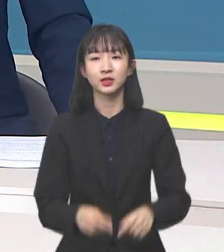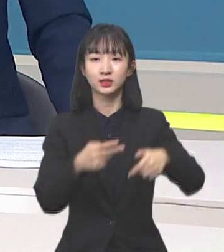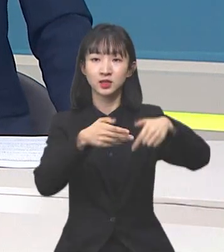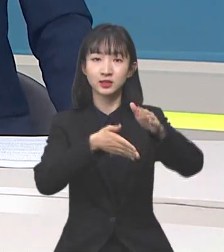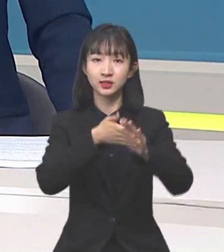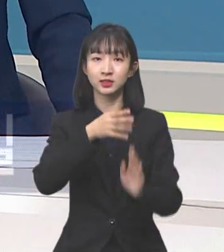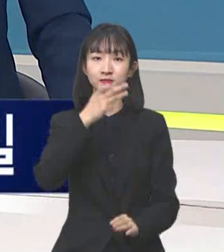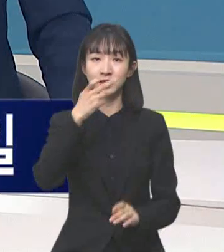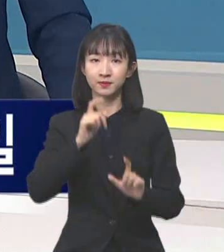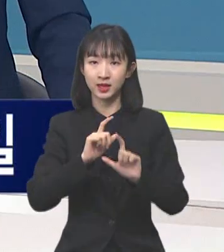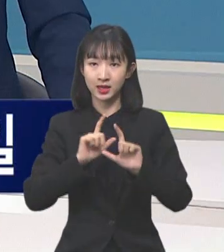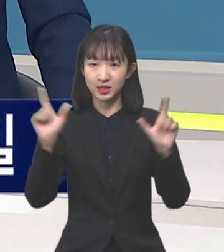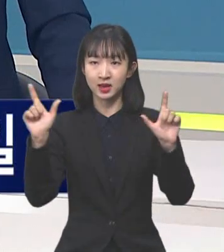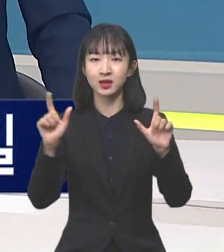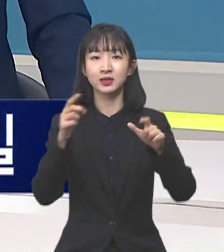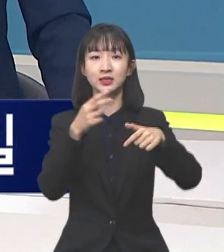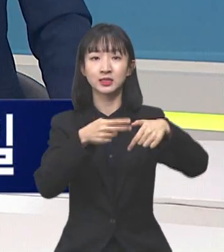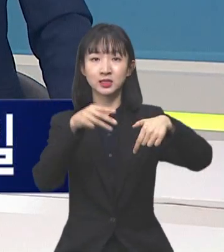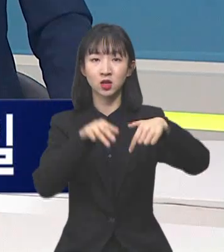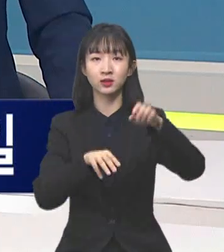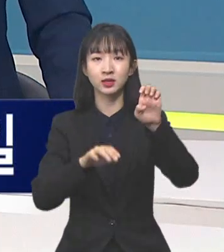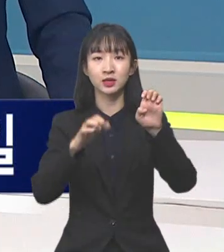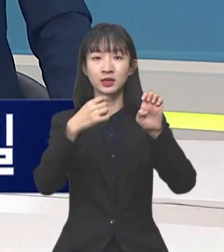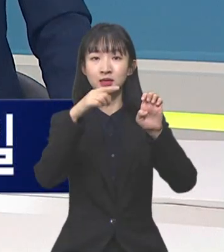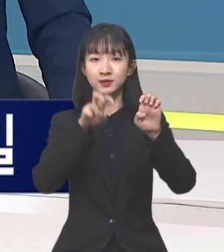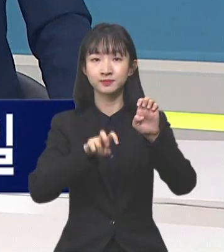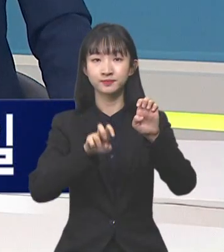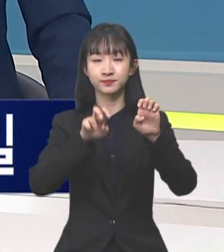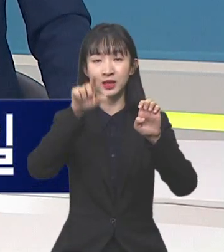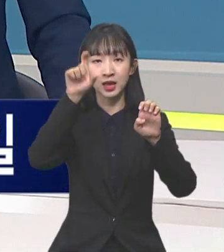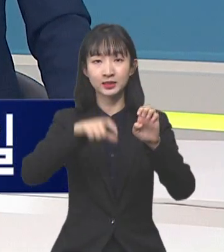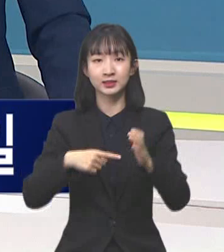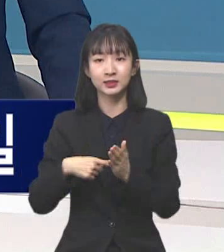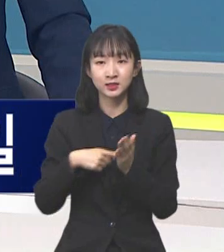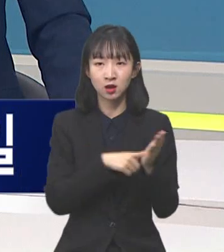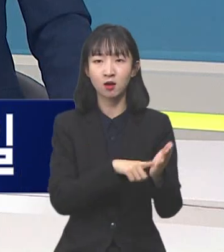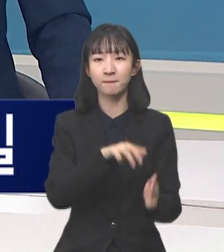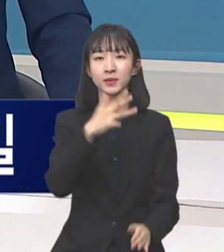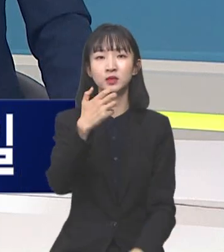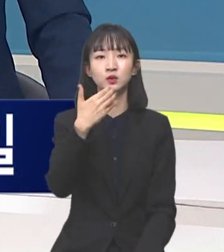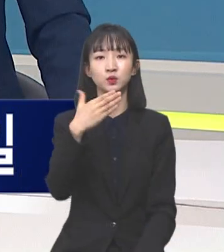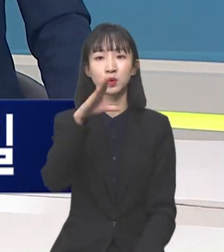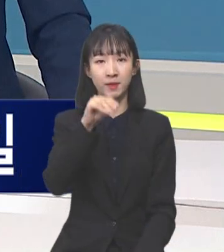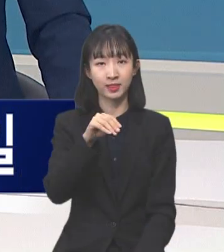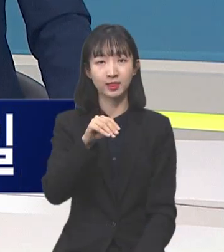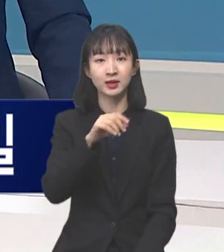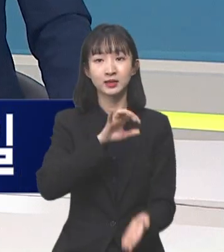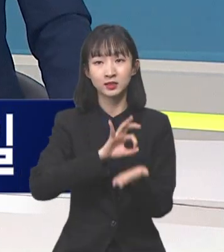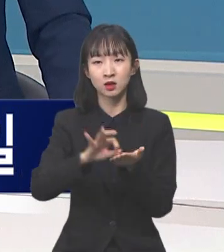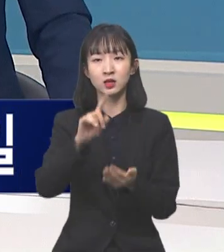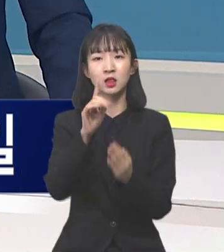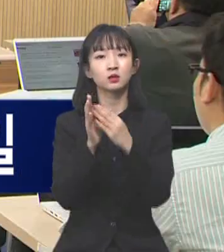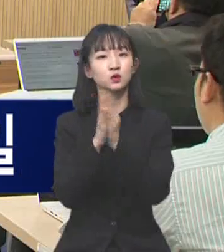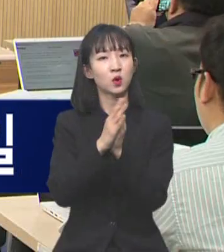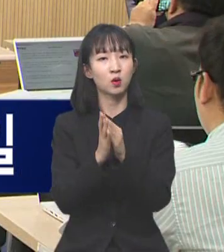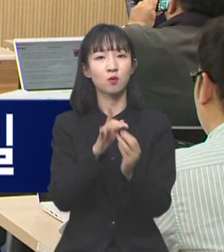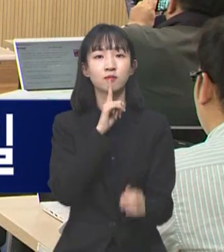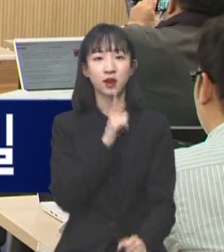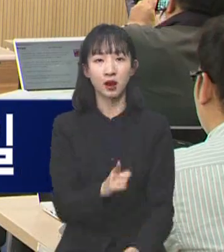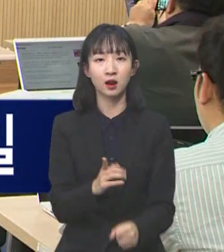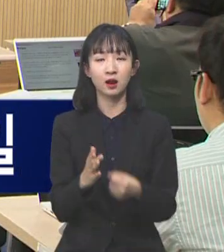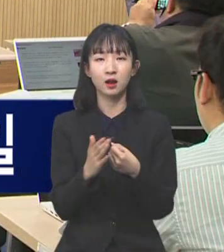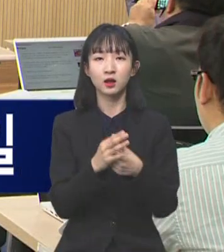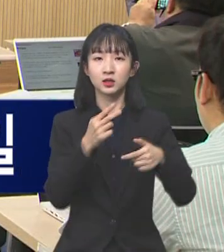인천시는 13일 기준 인천 이음매 가입자가 89만 명 발행액 은 1조 1000억 원으로 집계됐다고 밝혔습니다